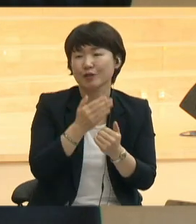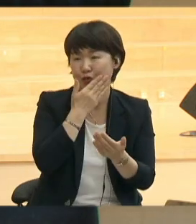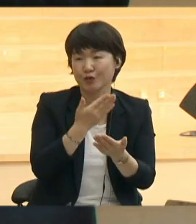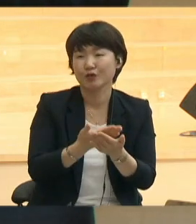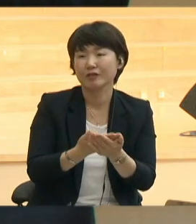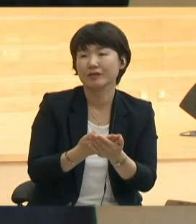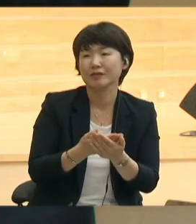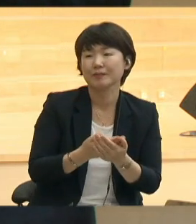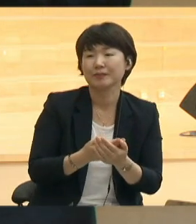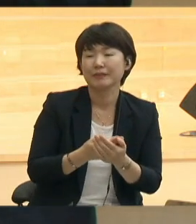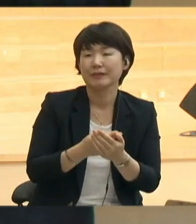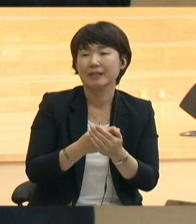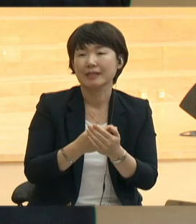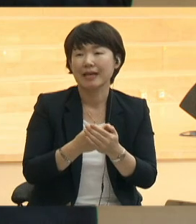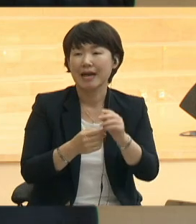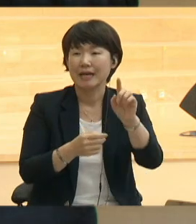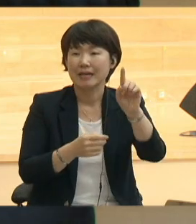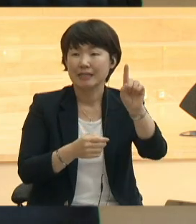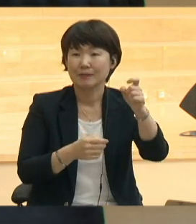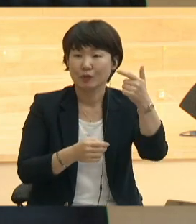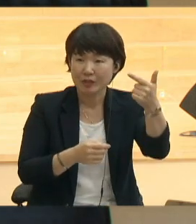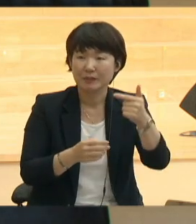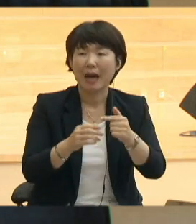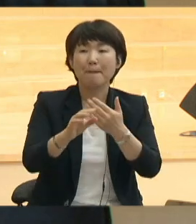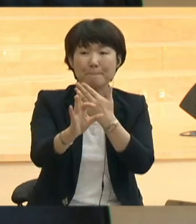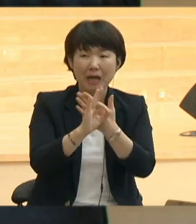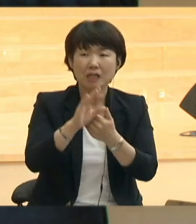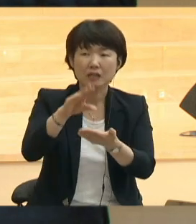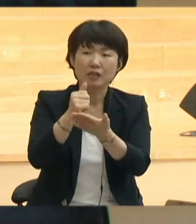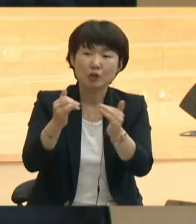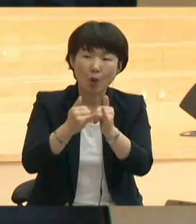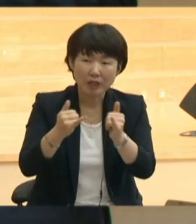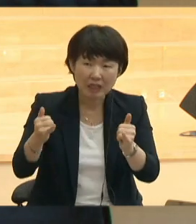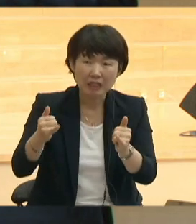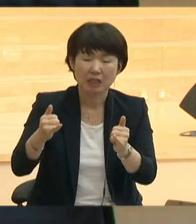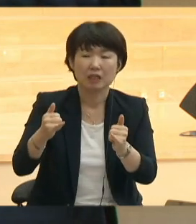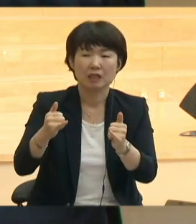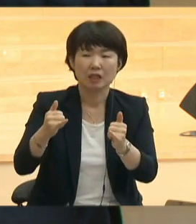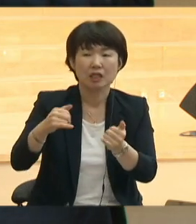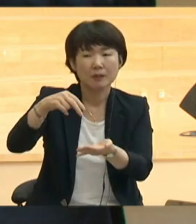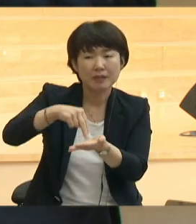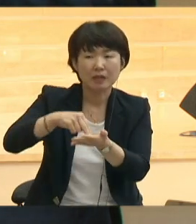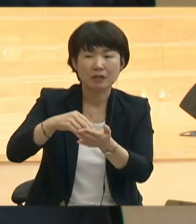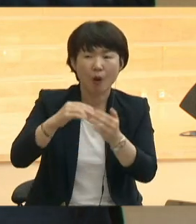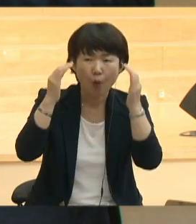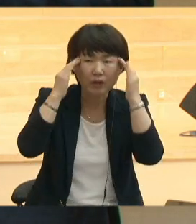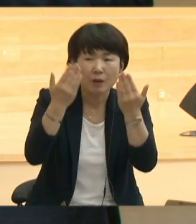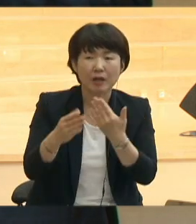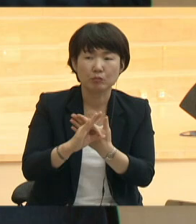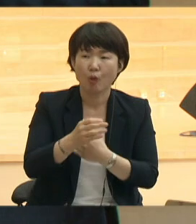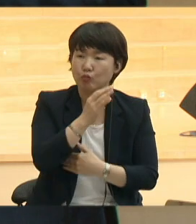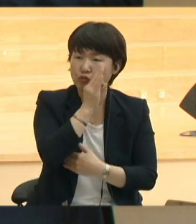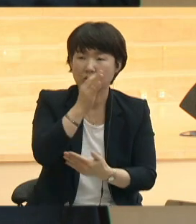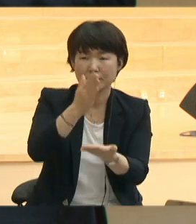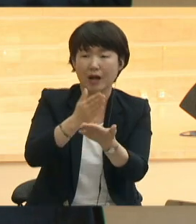16절 같이 있습니다 시작 만일 그리스인 5 고난을 받으면 부끄러워하지 말고 도리어 그 이름으로 하나님께